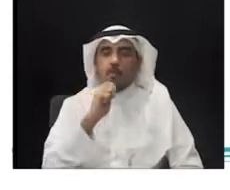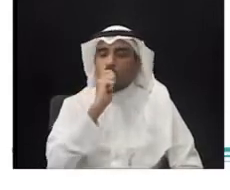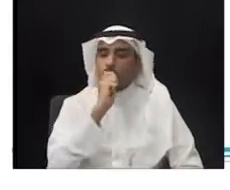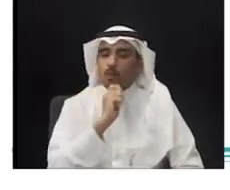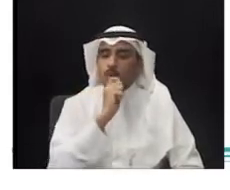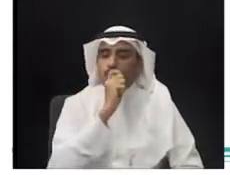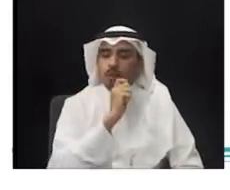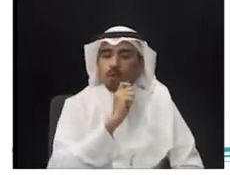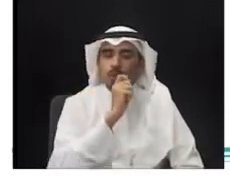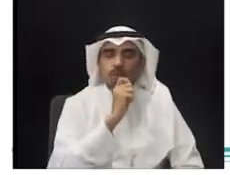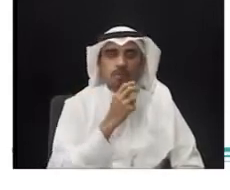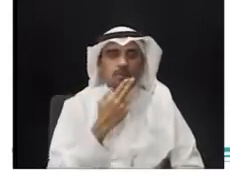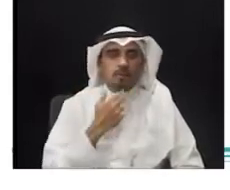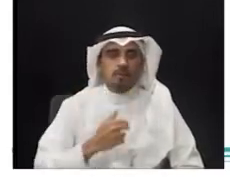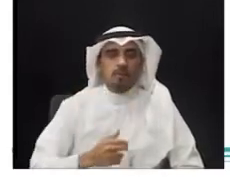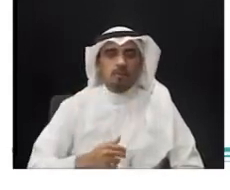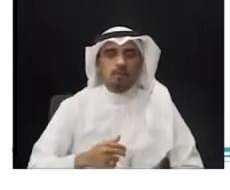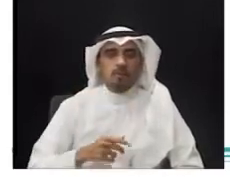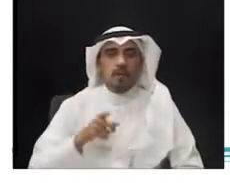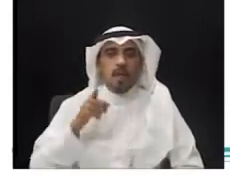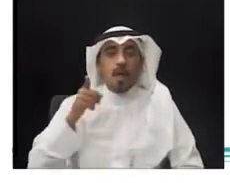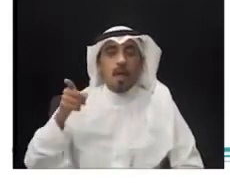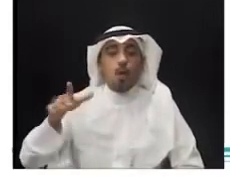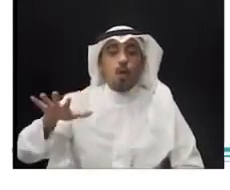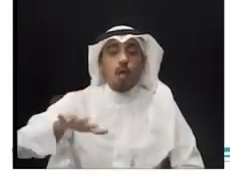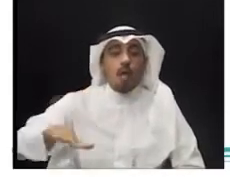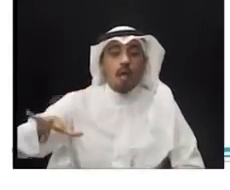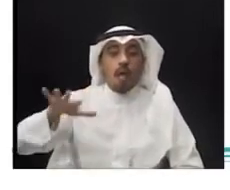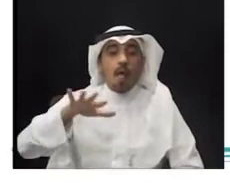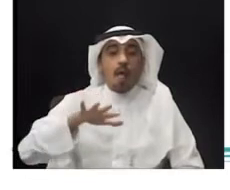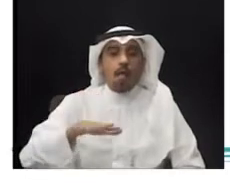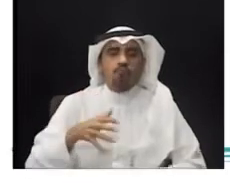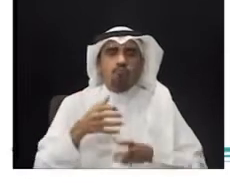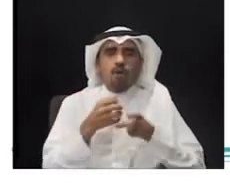أحسنتم يستخدم السواك بشكل نظيف، وهؤلاء